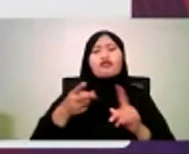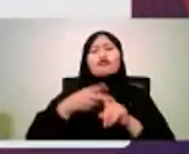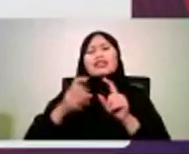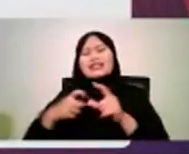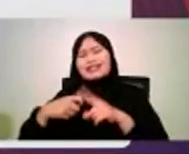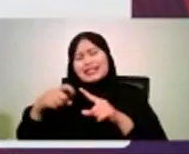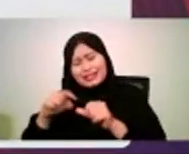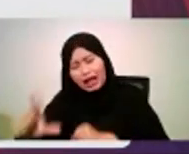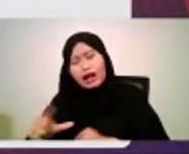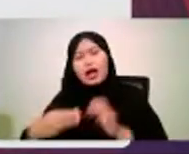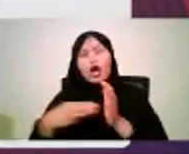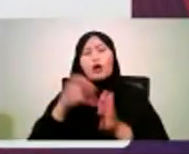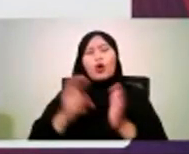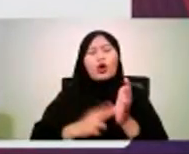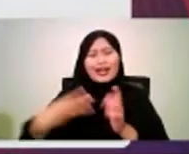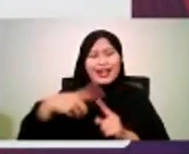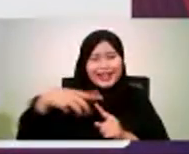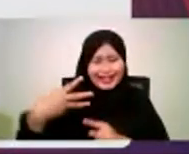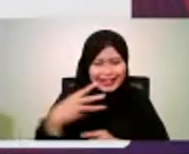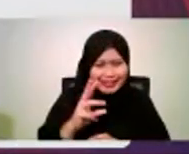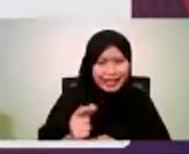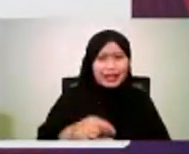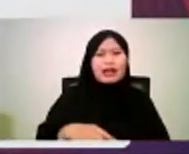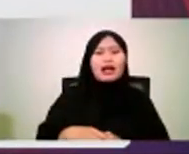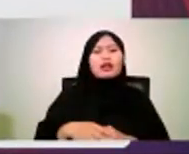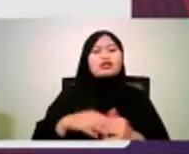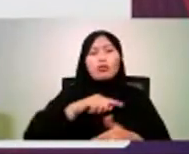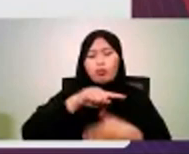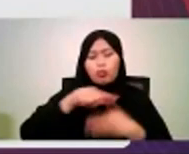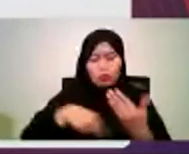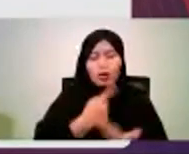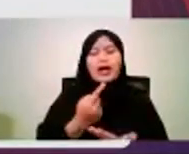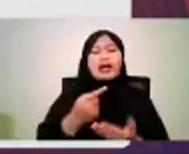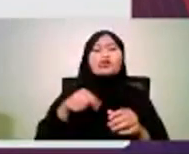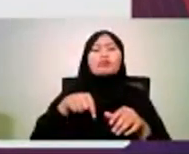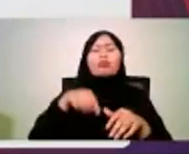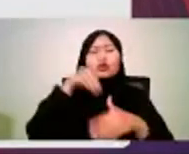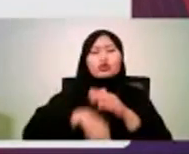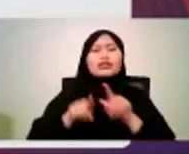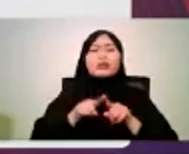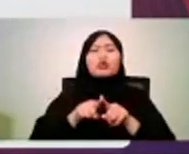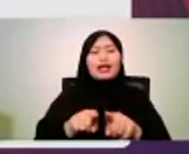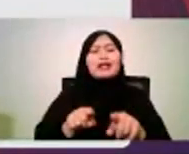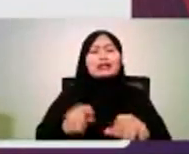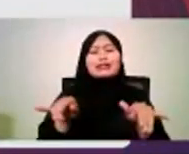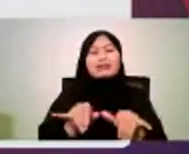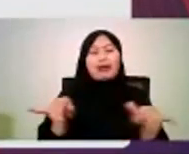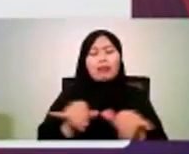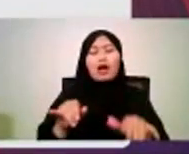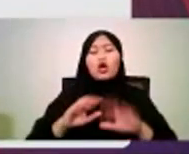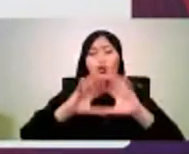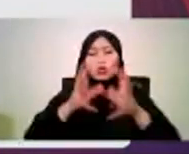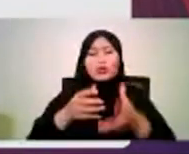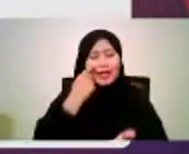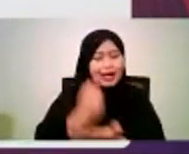eksternal yaitu adalah zigot simultanitas dalam persamaan dalam dunia tetap masing-masing